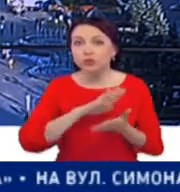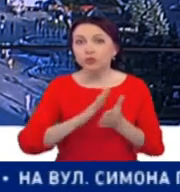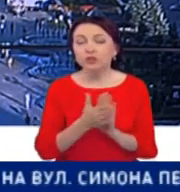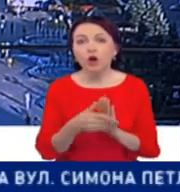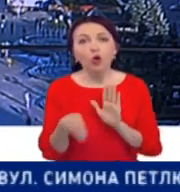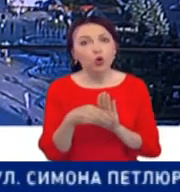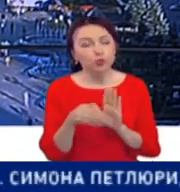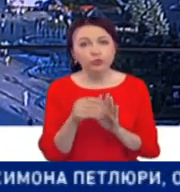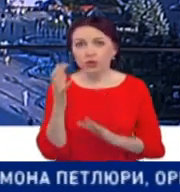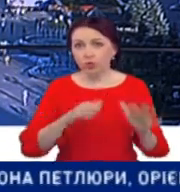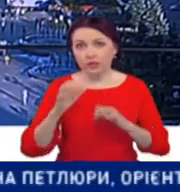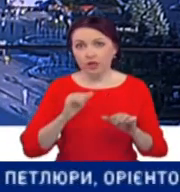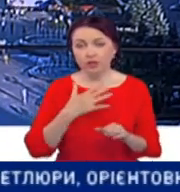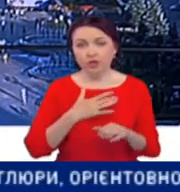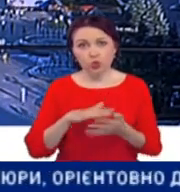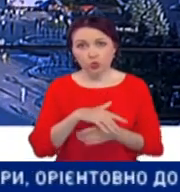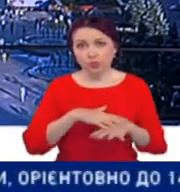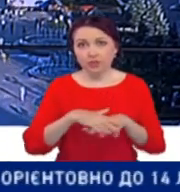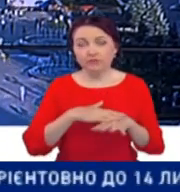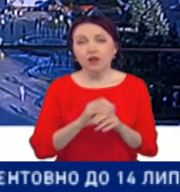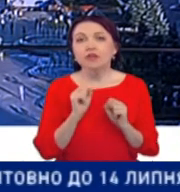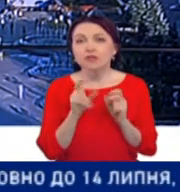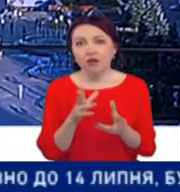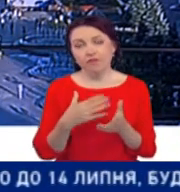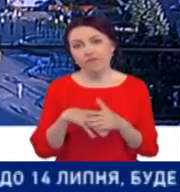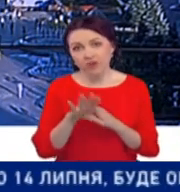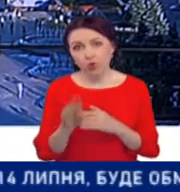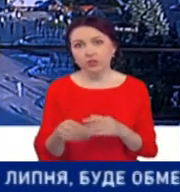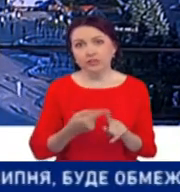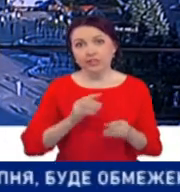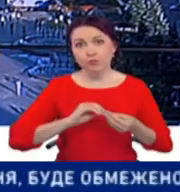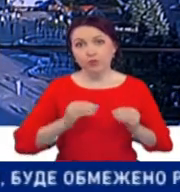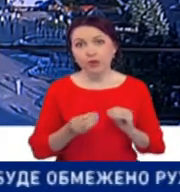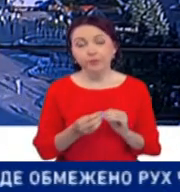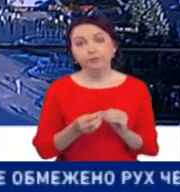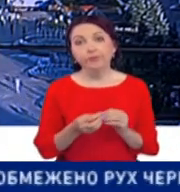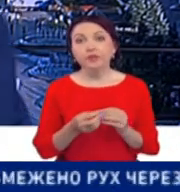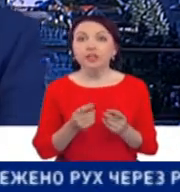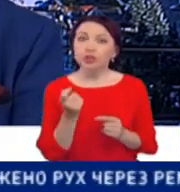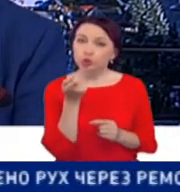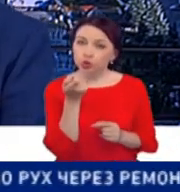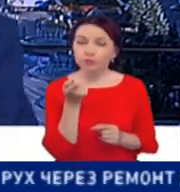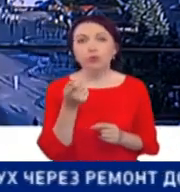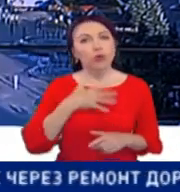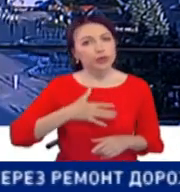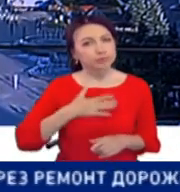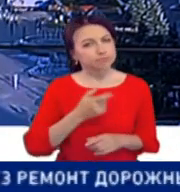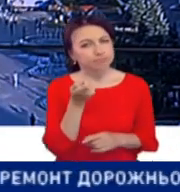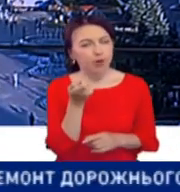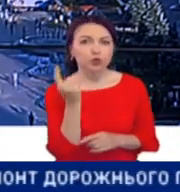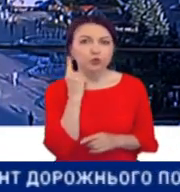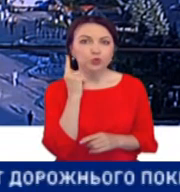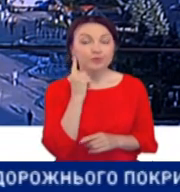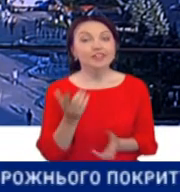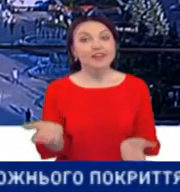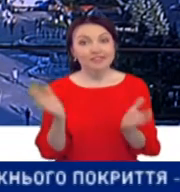Корупція роз'їдає, да, наше суспільство. Як не виходити з цієї проблеми? Ну і щось про Крим останнім часом, щось мало чути.